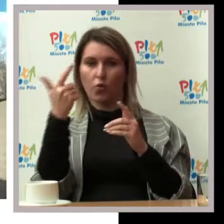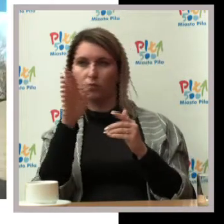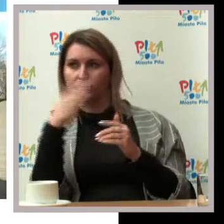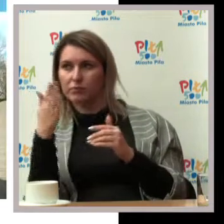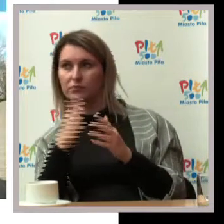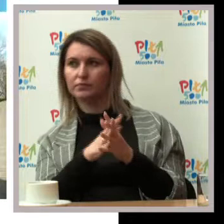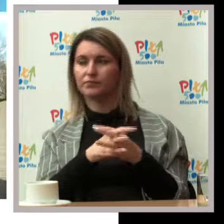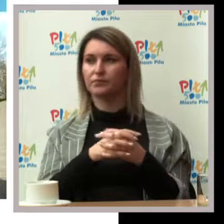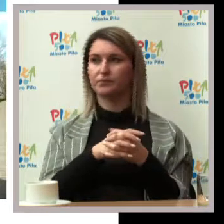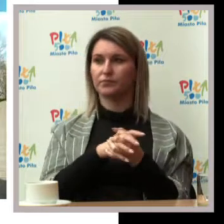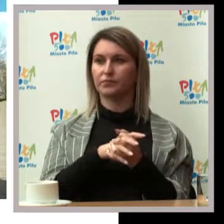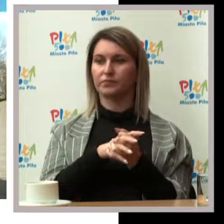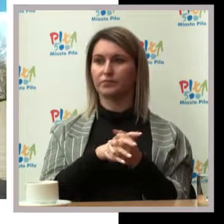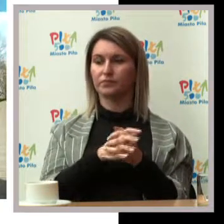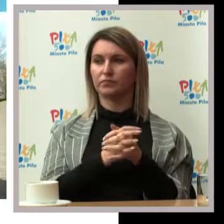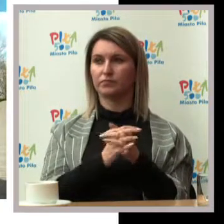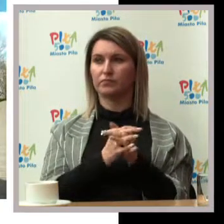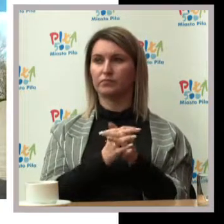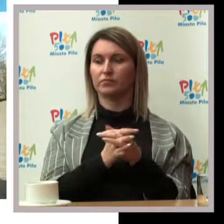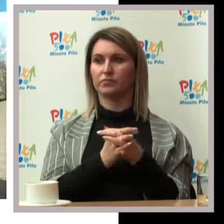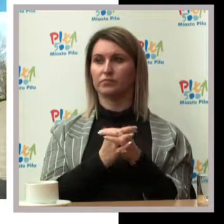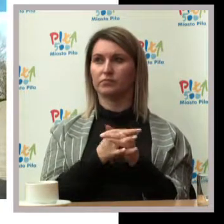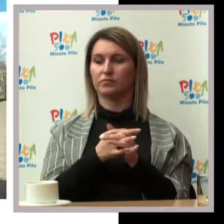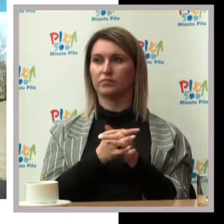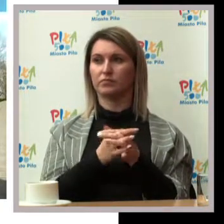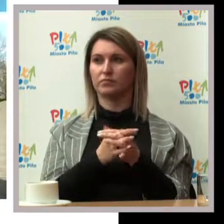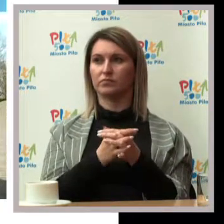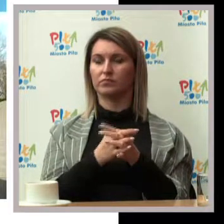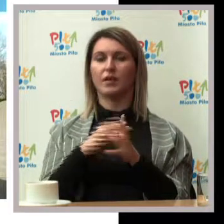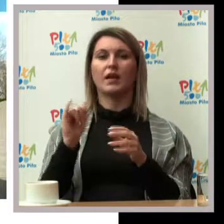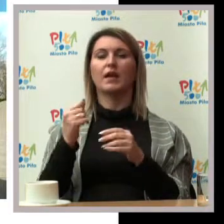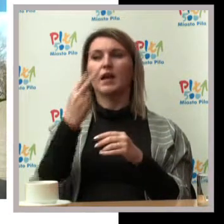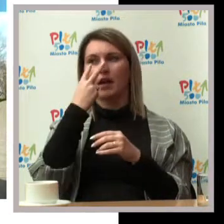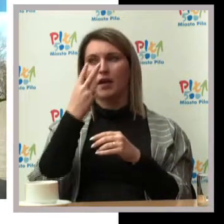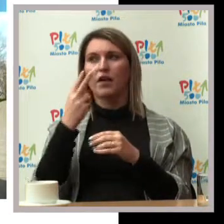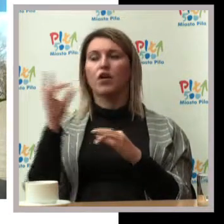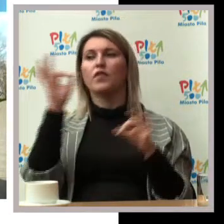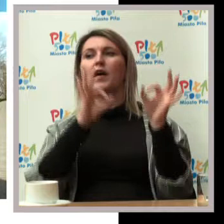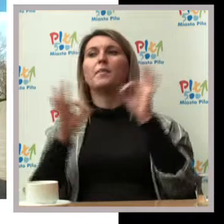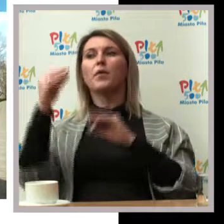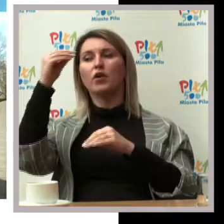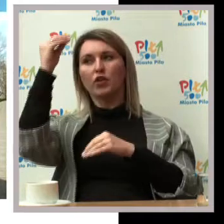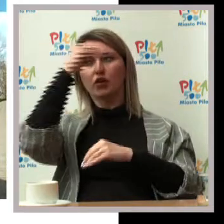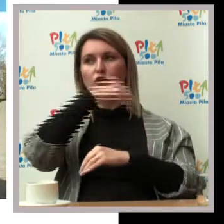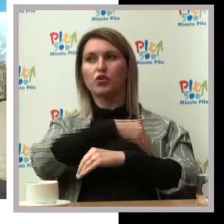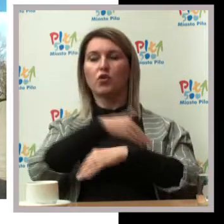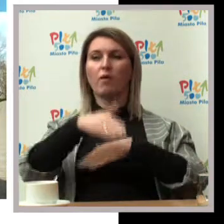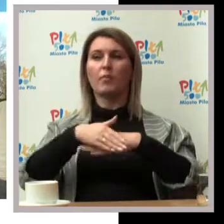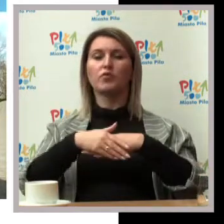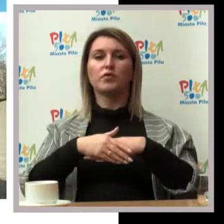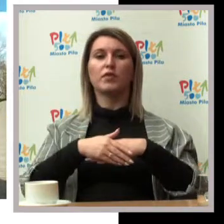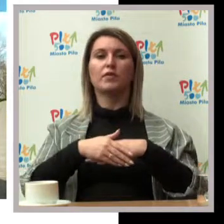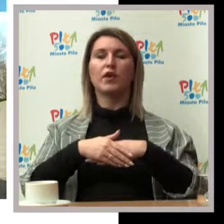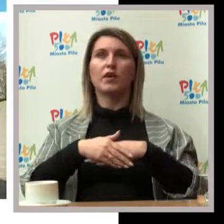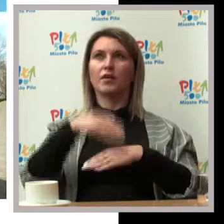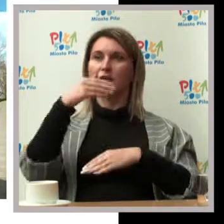lepiej. Na tym zdjęciu chcieliśmy Państwu pokazać, jak wygląda projekt hali sportowej przy Szkole Podstawowej nr 7, w związku z tym, że szkoła ta